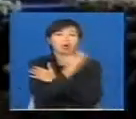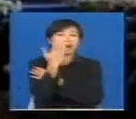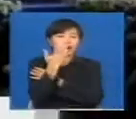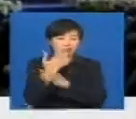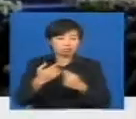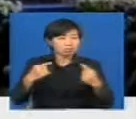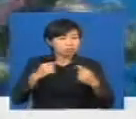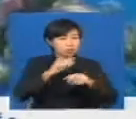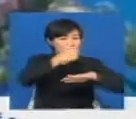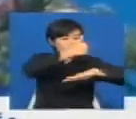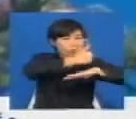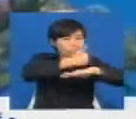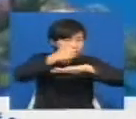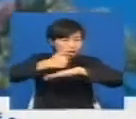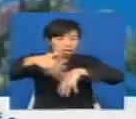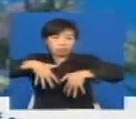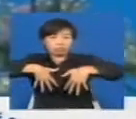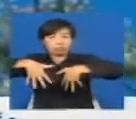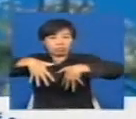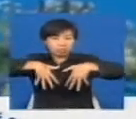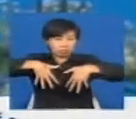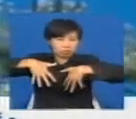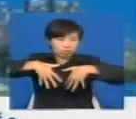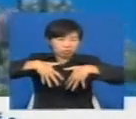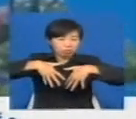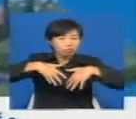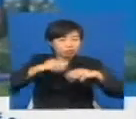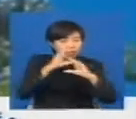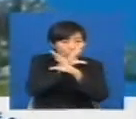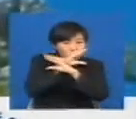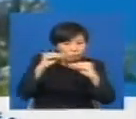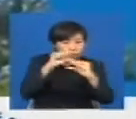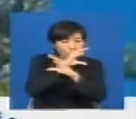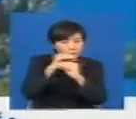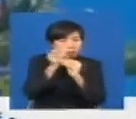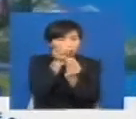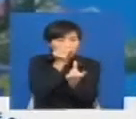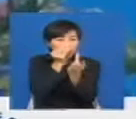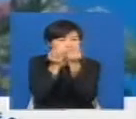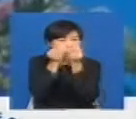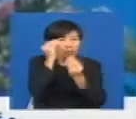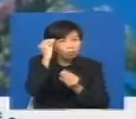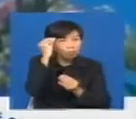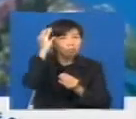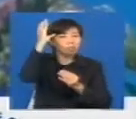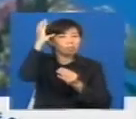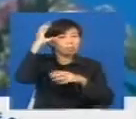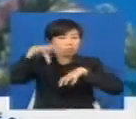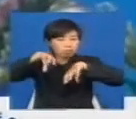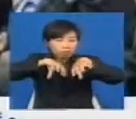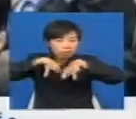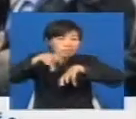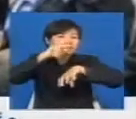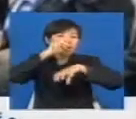ทั้งในระดับผู้นำและภาคประชาชนได้ร่วมเรียนรู้และแลกเปลี่ยนความรู้ในแนวทางการบริหารจัดการน้